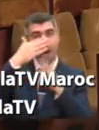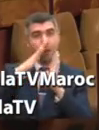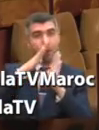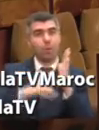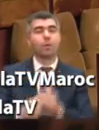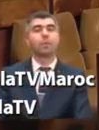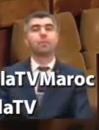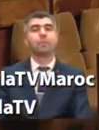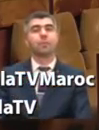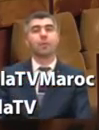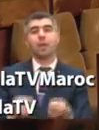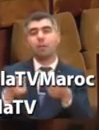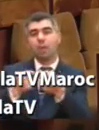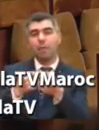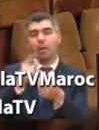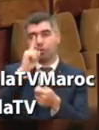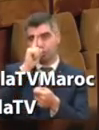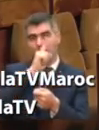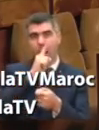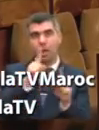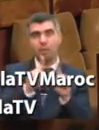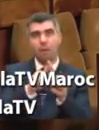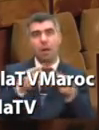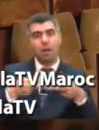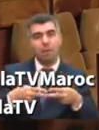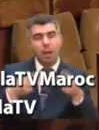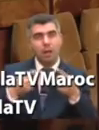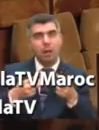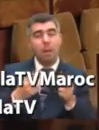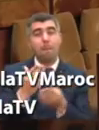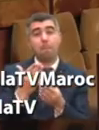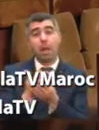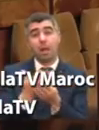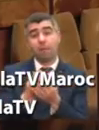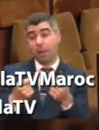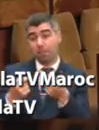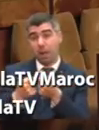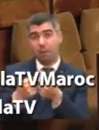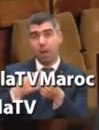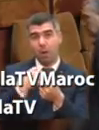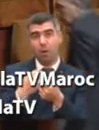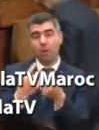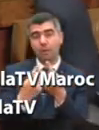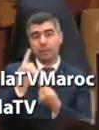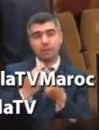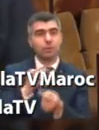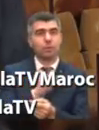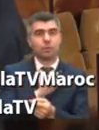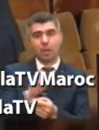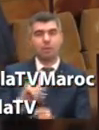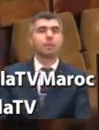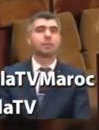اللي غادي نتبناوه في جميع القطاعات مستقبلا، وبالتالي ملف من هذا الحجم ما كيحتاجش للترقيع السيد الوزير،